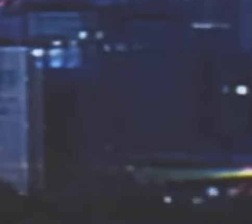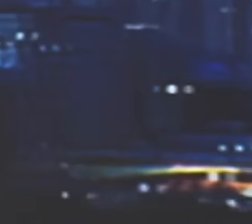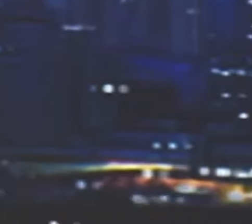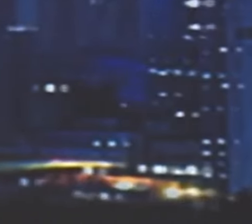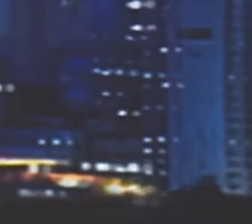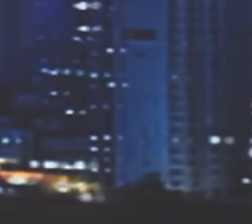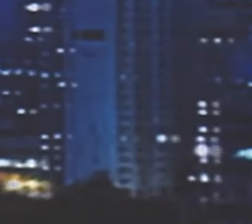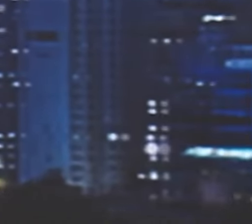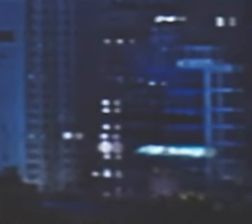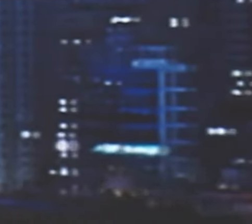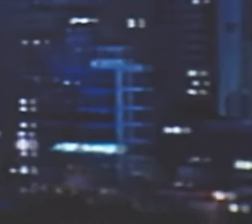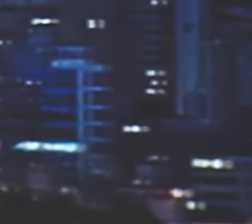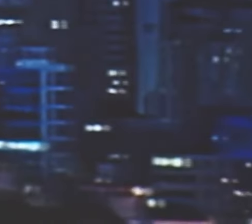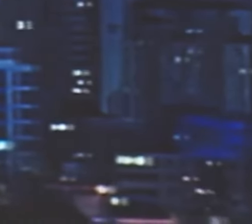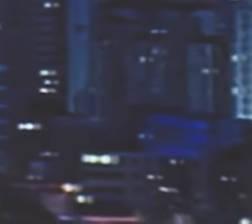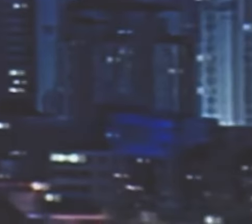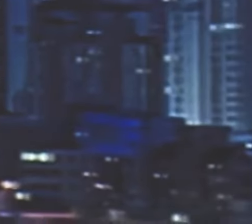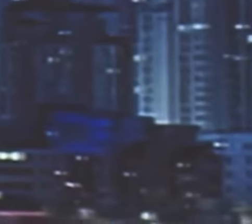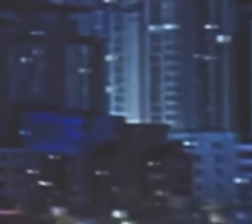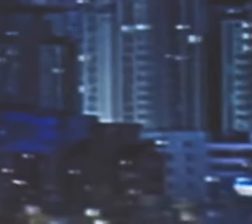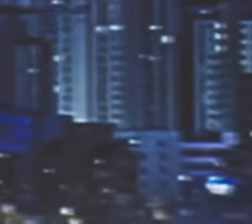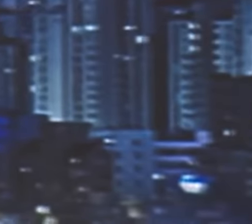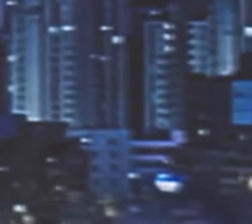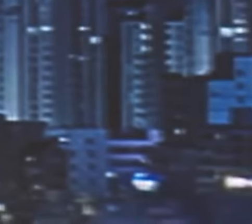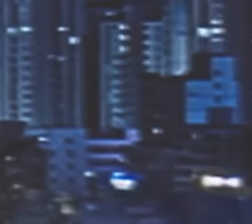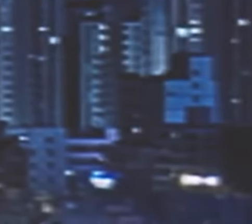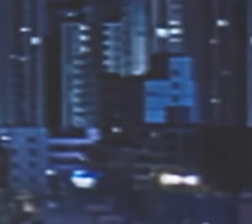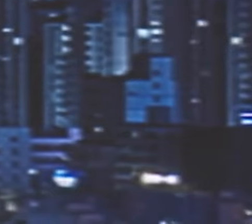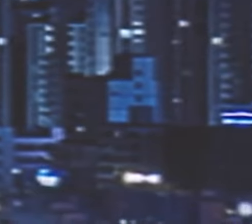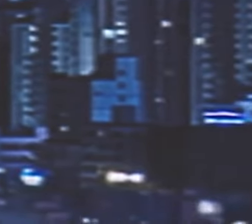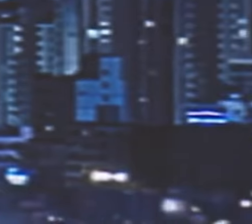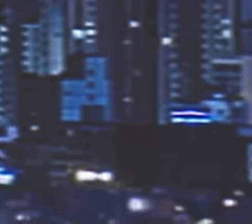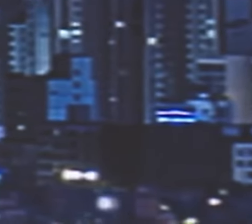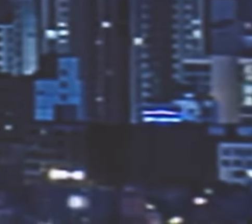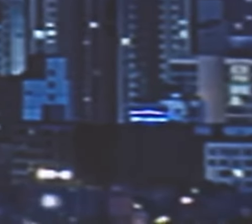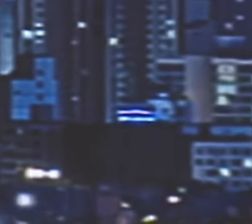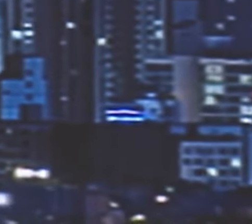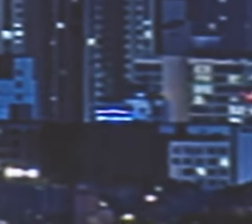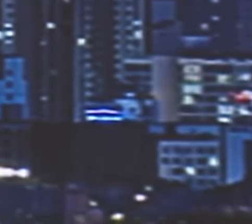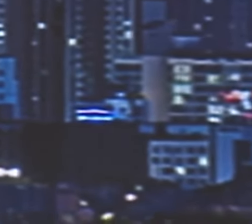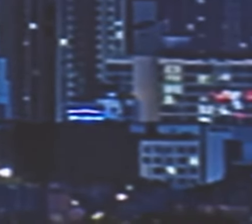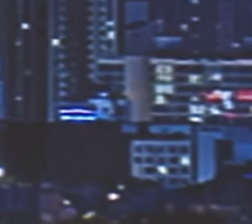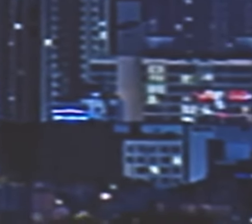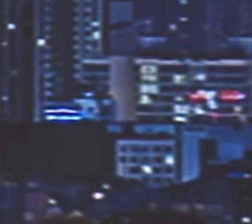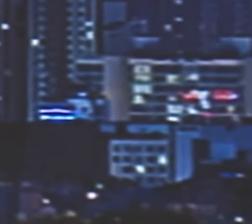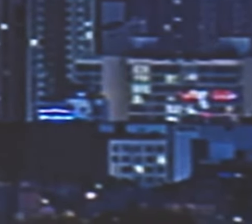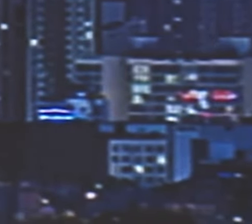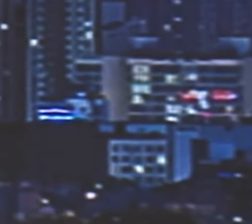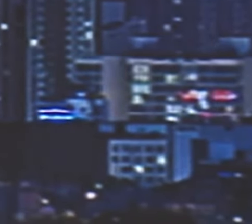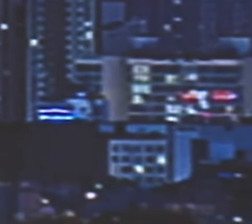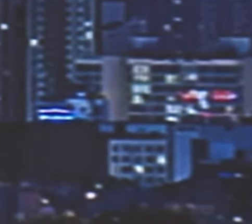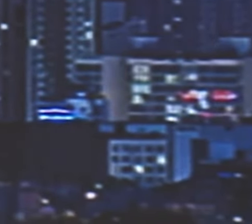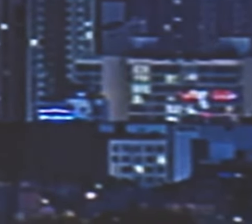JTBC 뉴스를 시청해 주신 여러분 고맙습니다 저희는 저녁 6시 50분 뉴스룸에서 뵙겠습니다